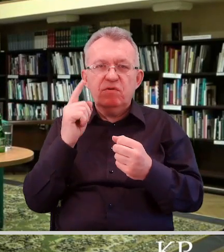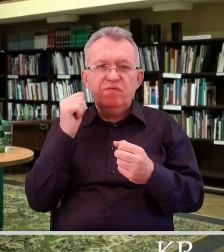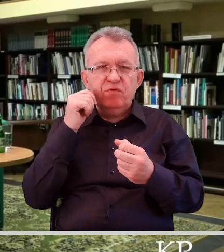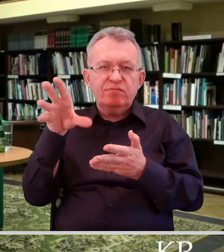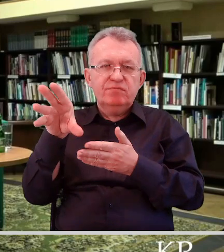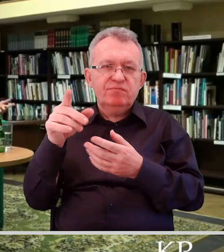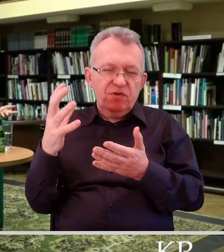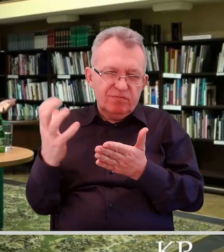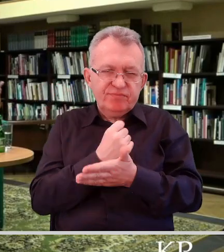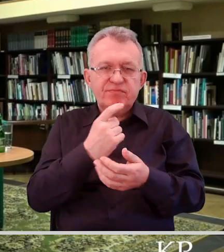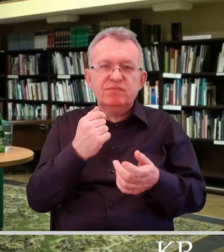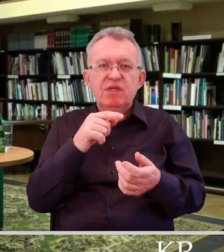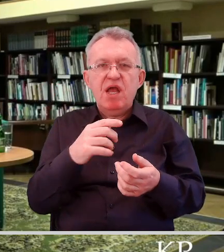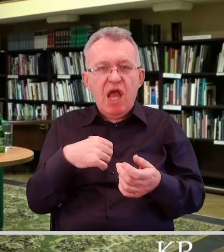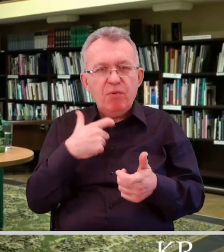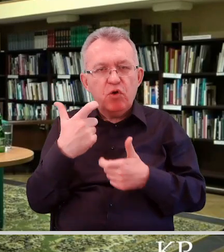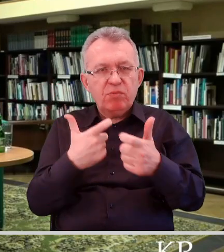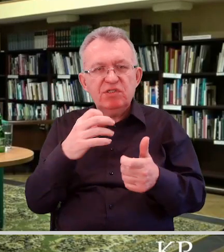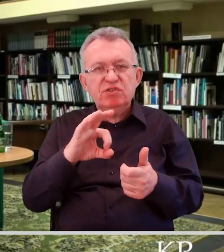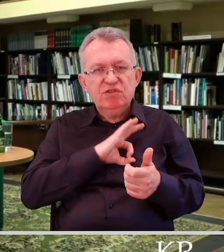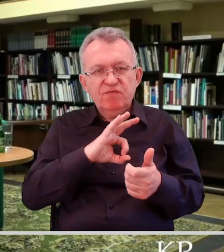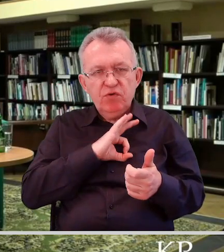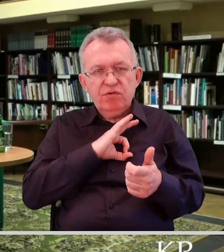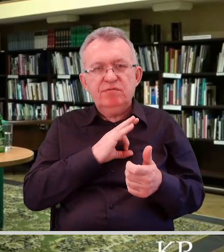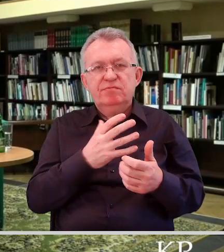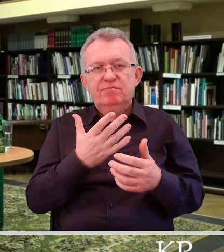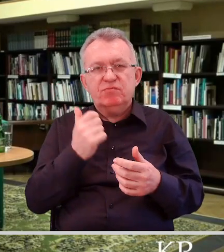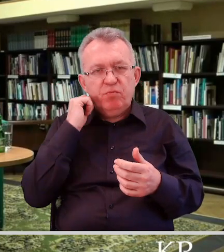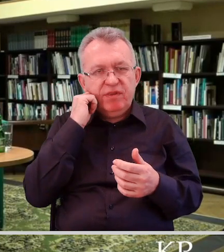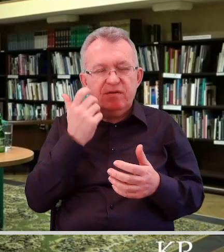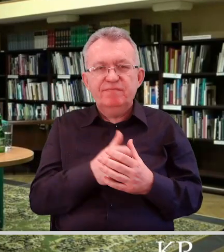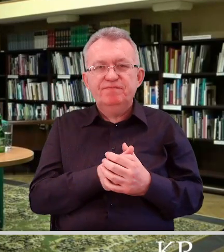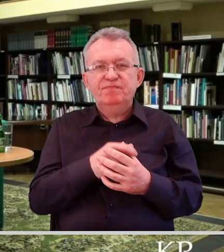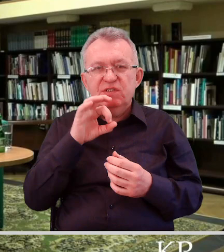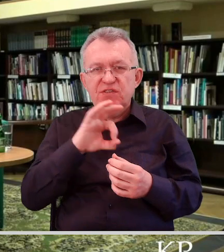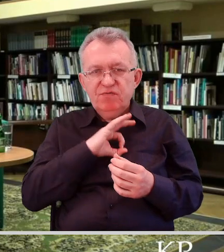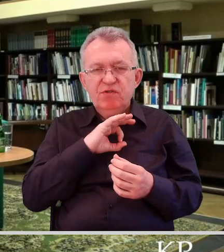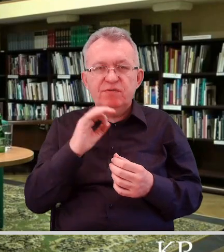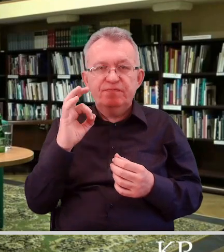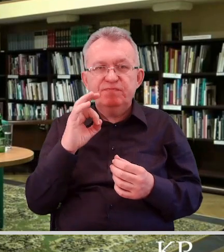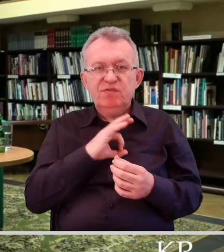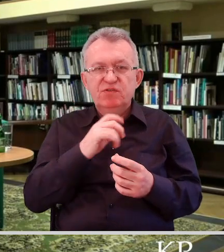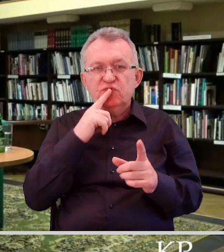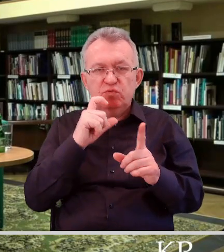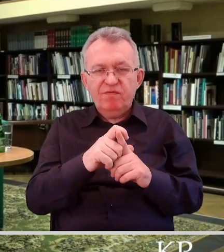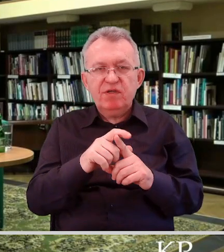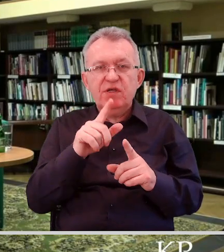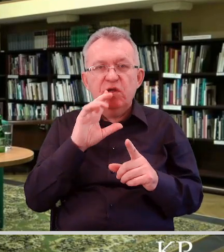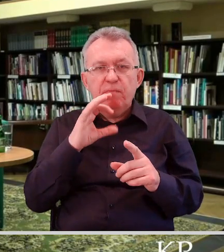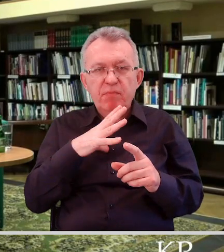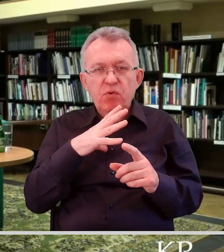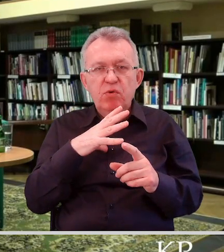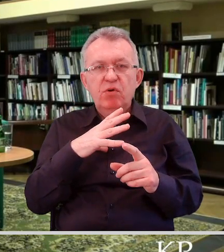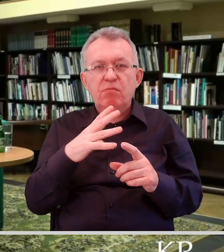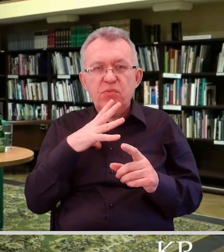lupanaru, ale tylko po to, żeby uczynić z niej swoją utrzymankę. I z jego właśnie własnych słów wynikało, że ona była